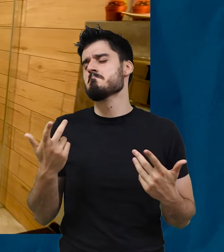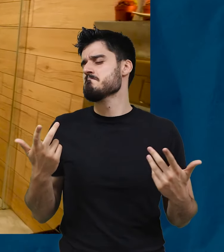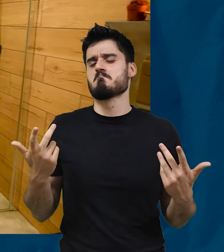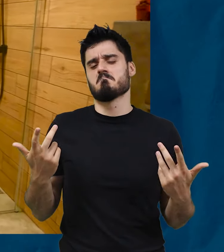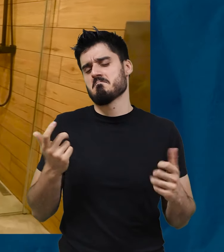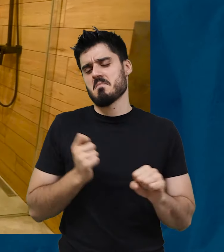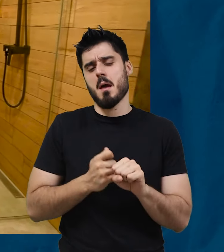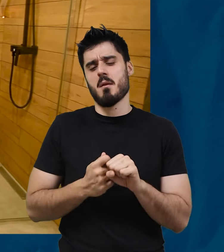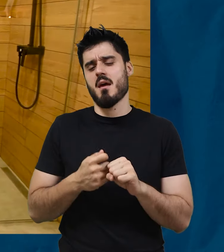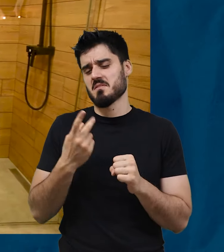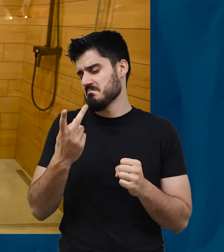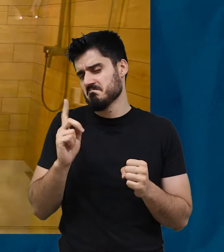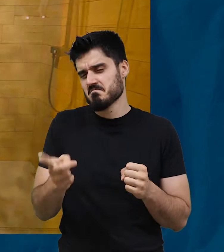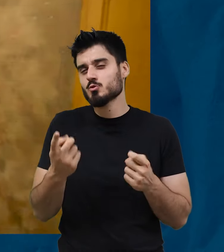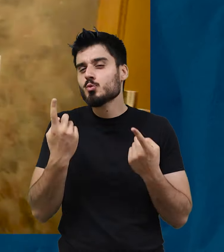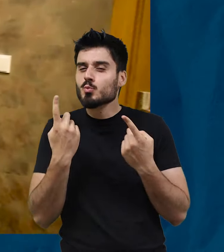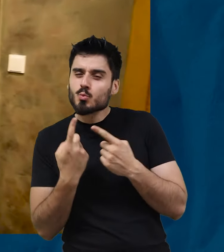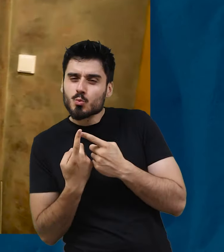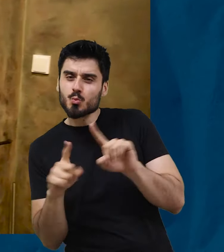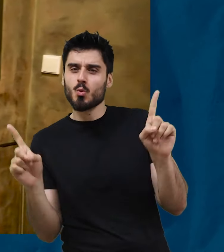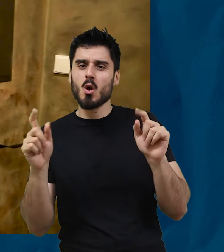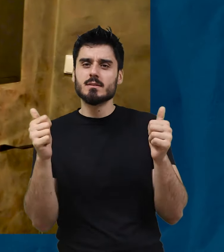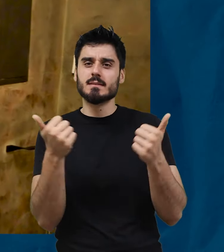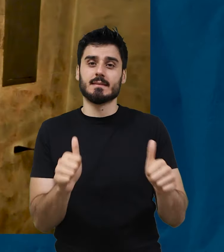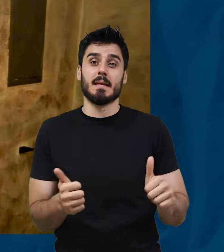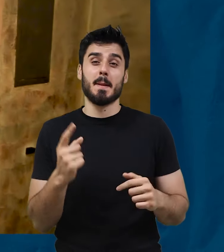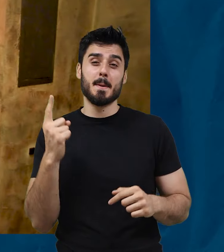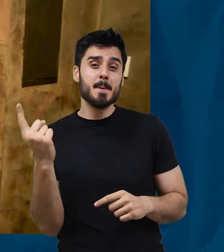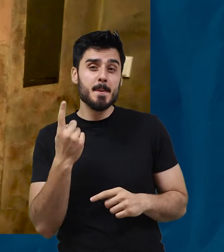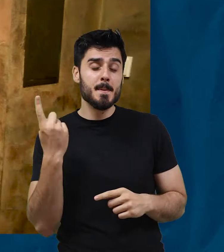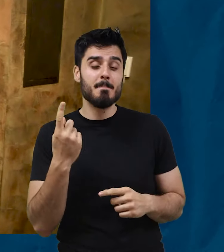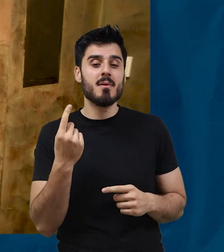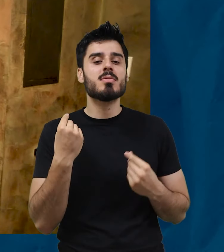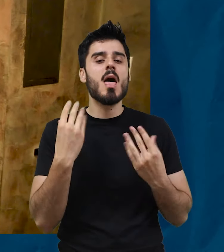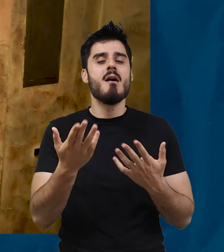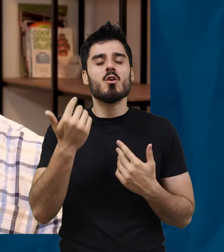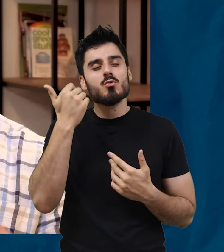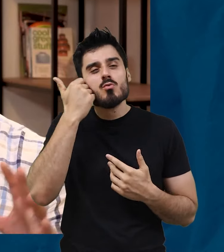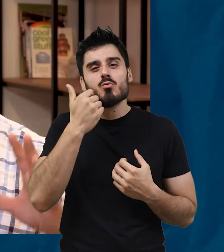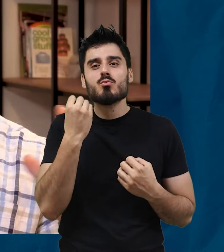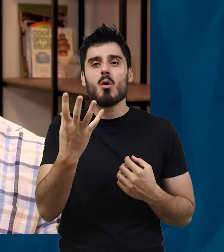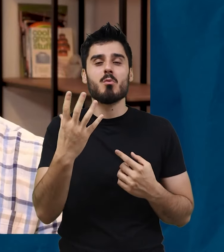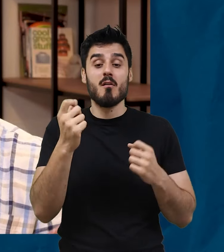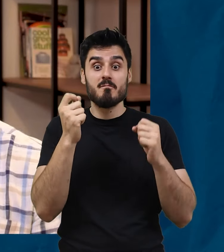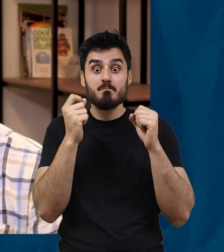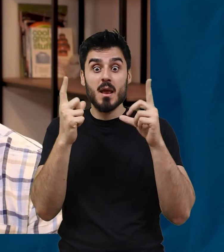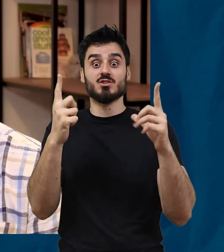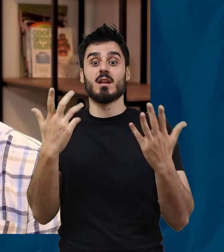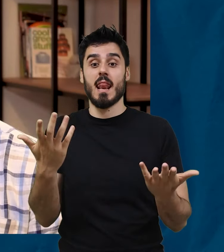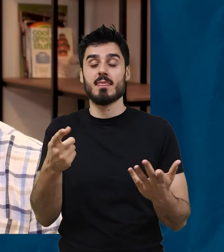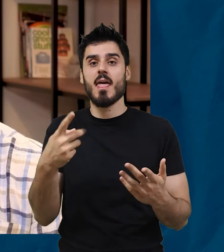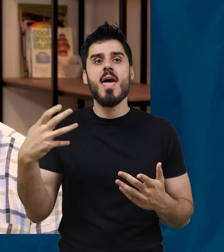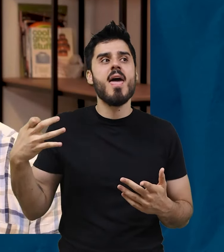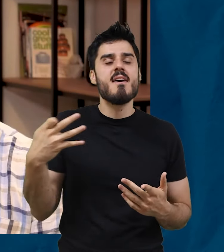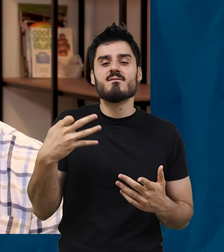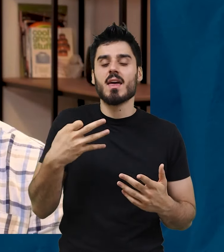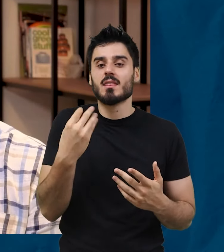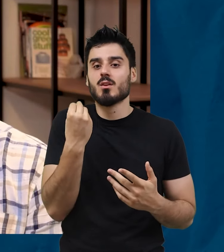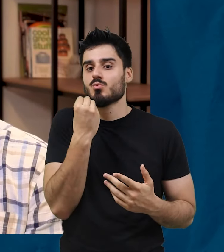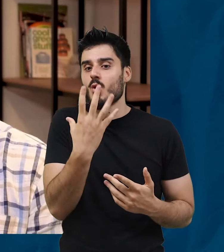всичко е необходимо да бъде в плочки. Ето, тук направихме нещо интересно, което създаде много хубаво впечатление и според мен ефектът е